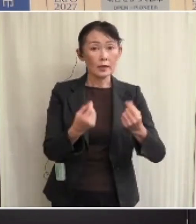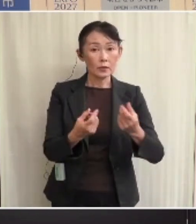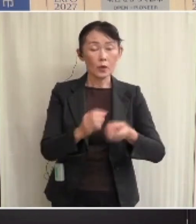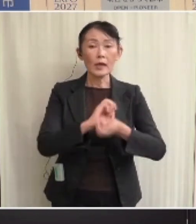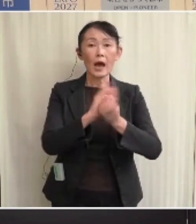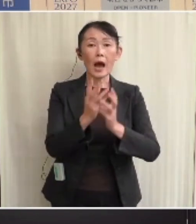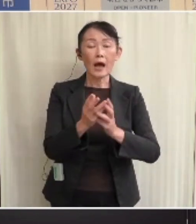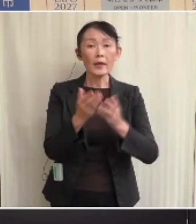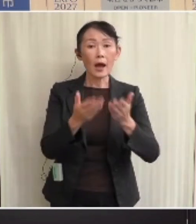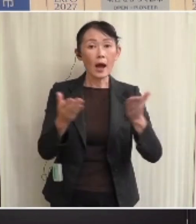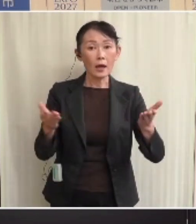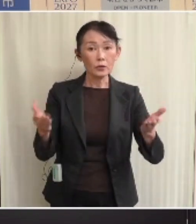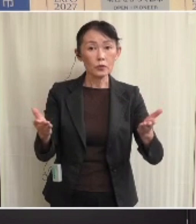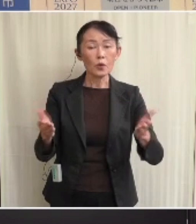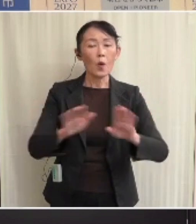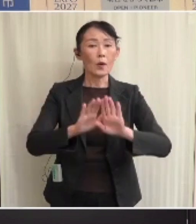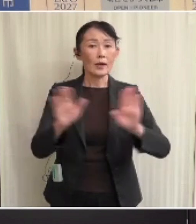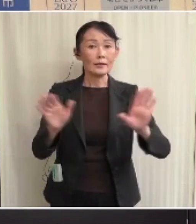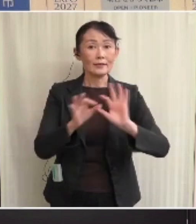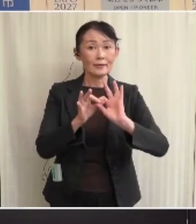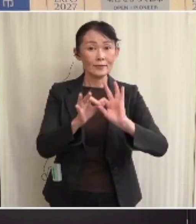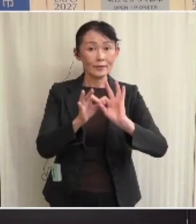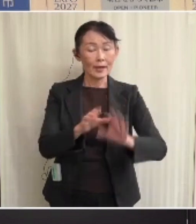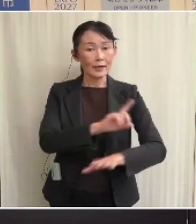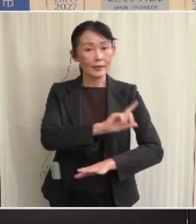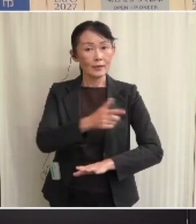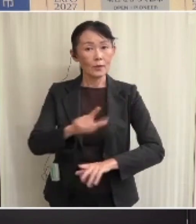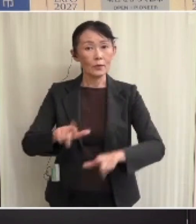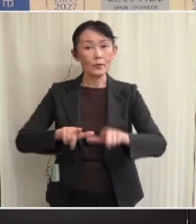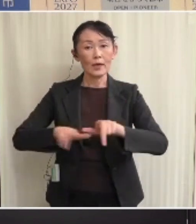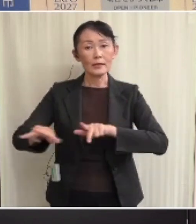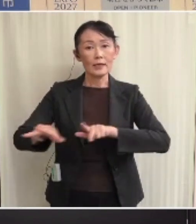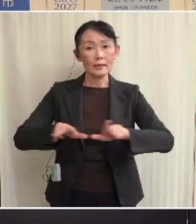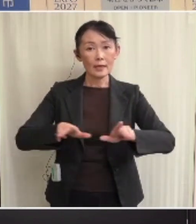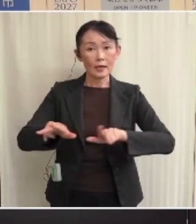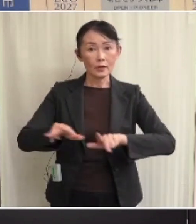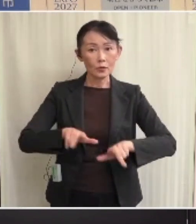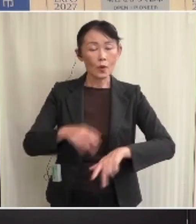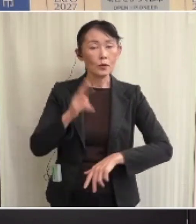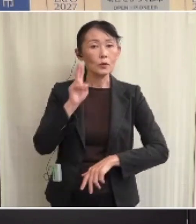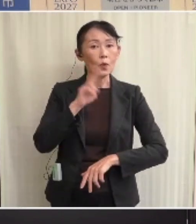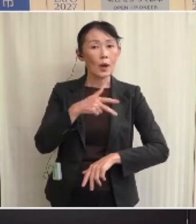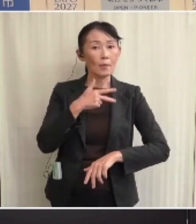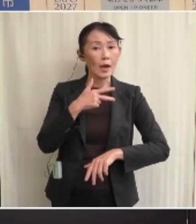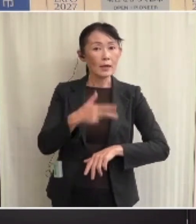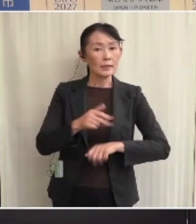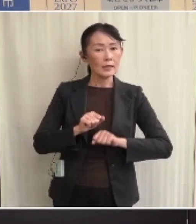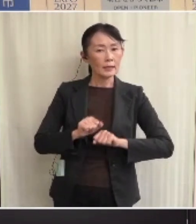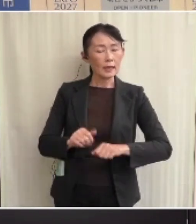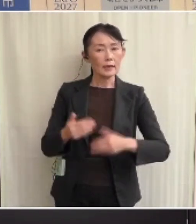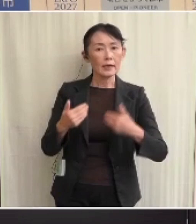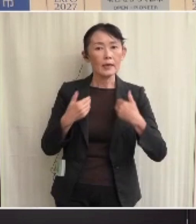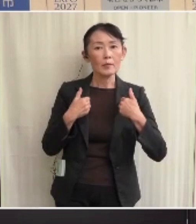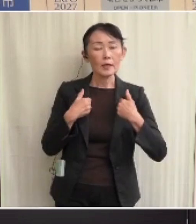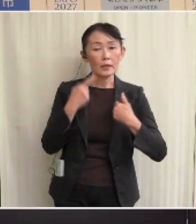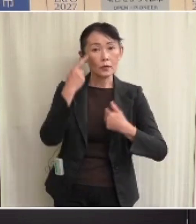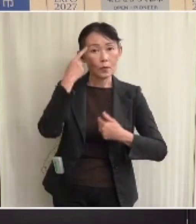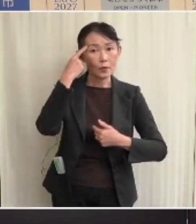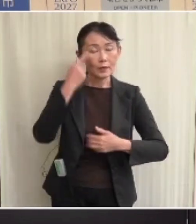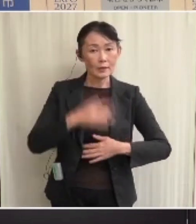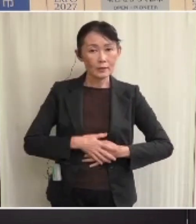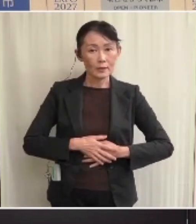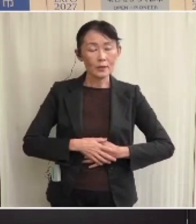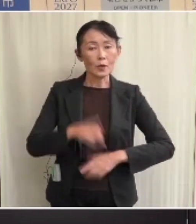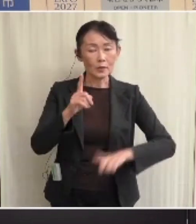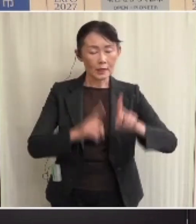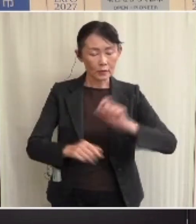会の開催も含めですね、さまざまな施策を今後市の方で展開していかなければなりませんので、ま